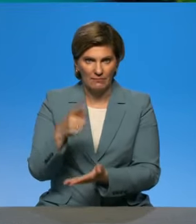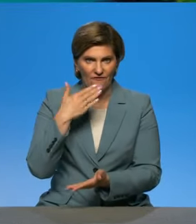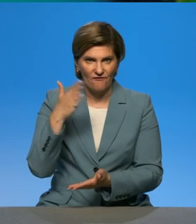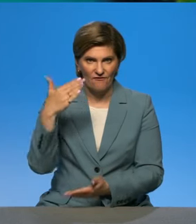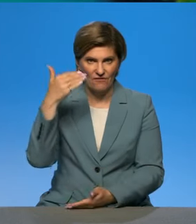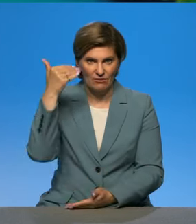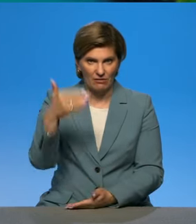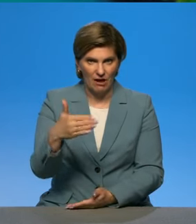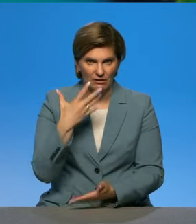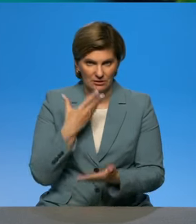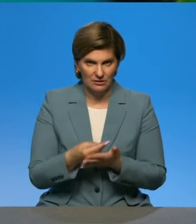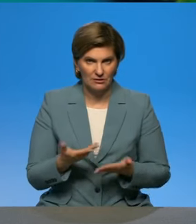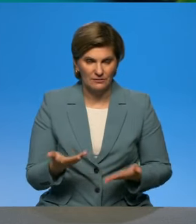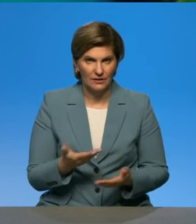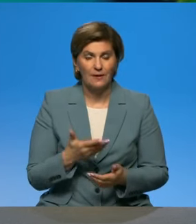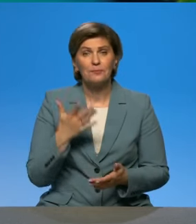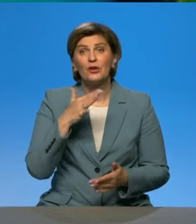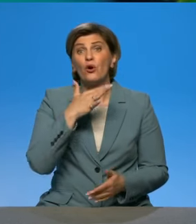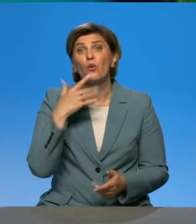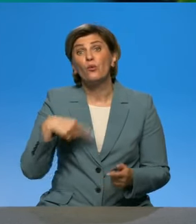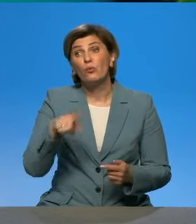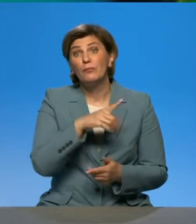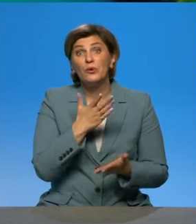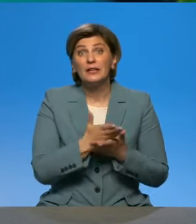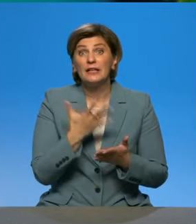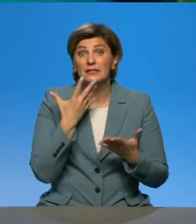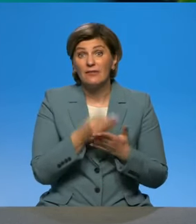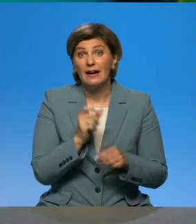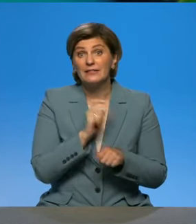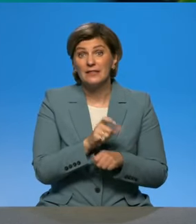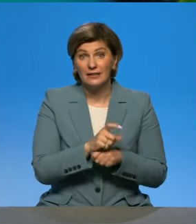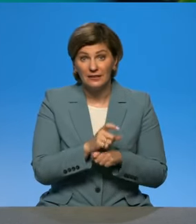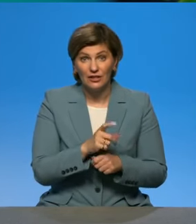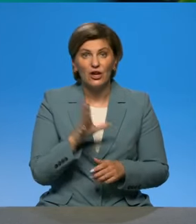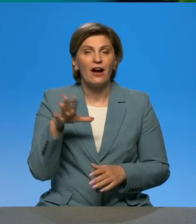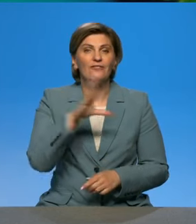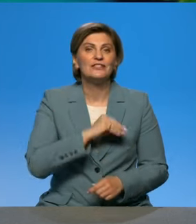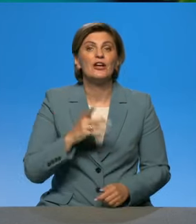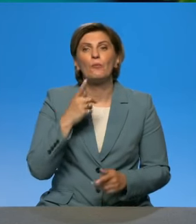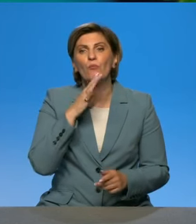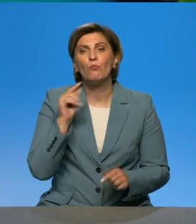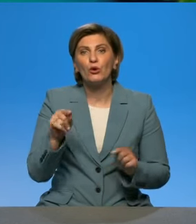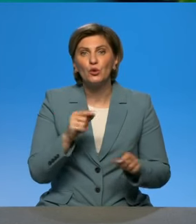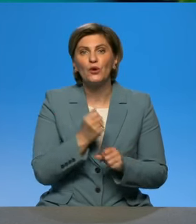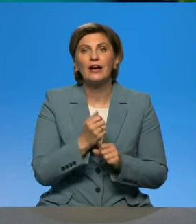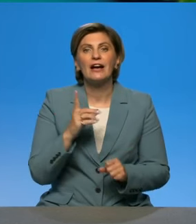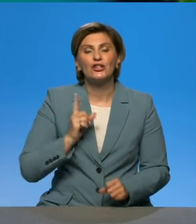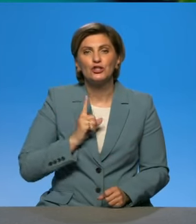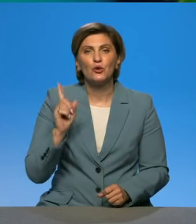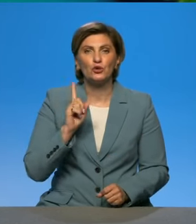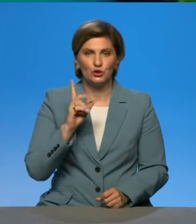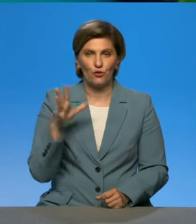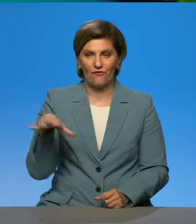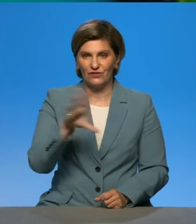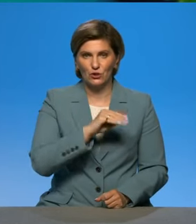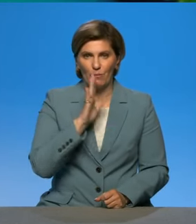у некоторых есть разные задачи, понимаете? Да? Кто-то сидит и ждет, пока везде будет Россия, поэтому не делает загранпаспорт, вы понимаете? Да? Mm-hmm. Я